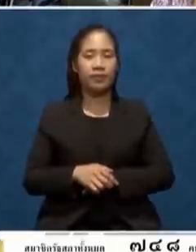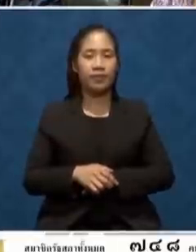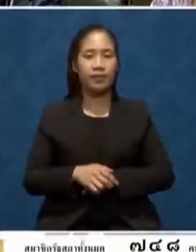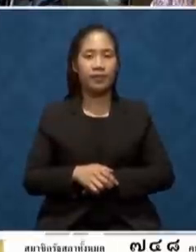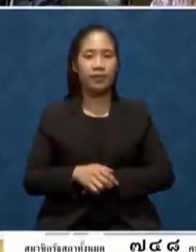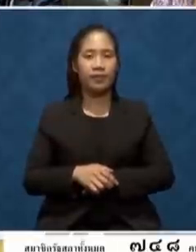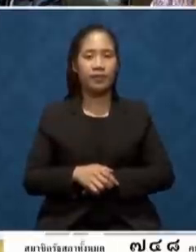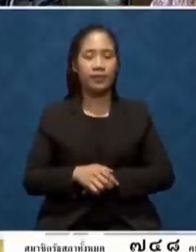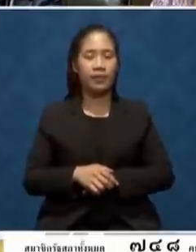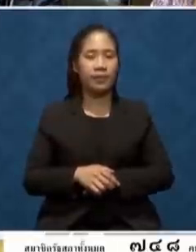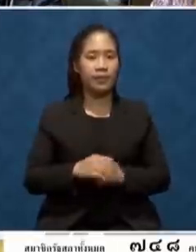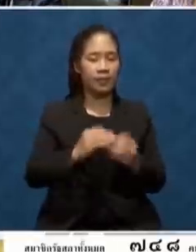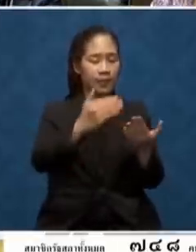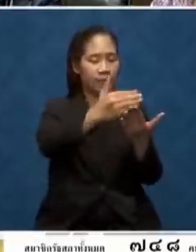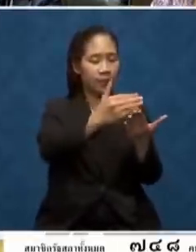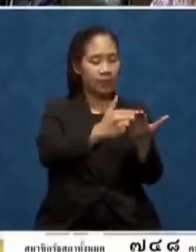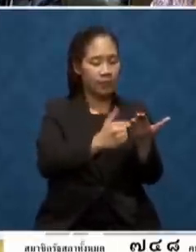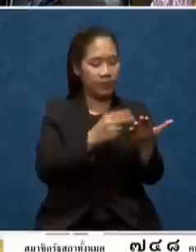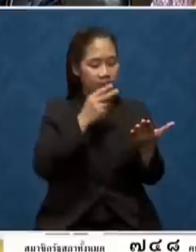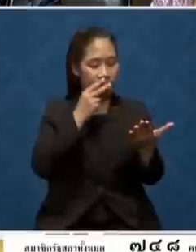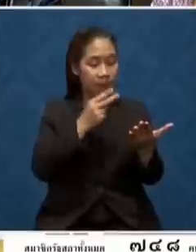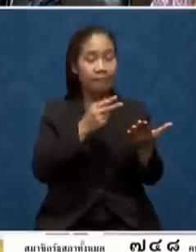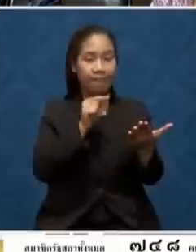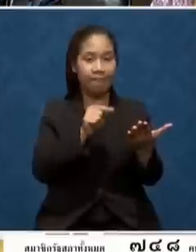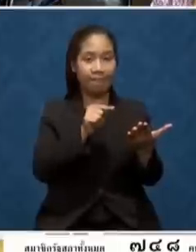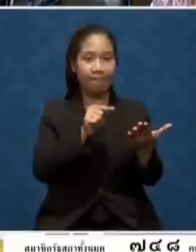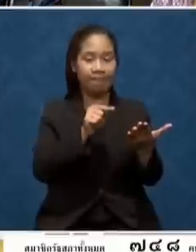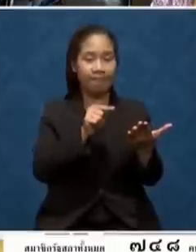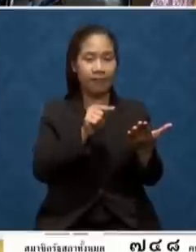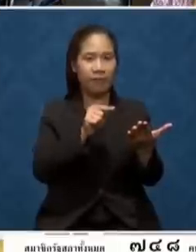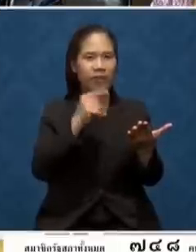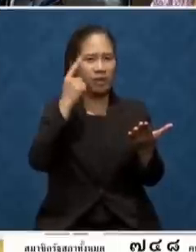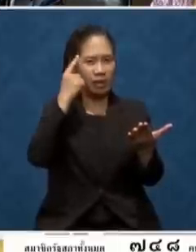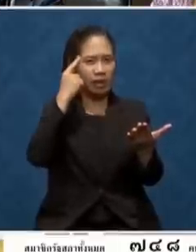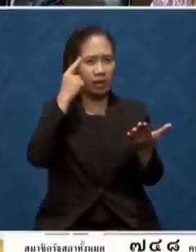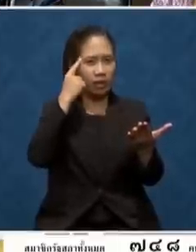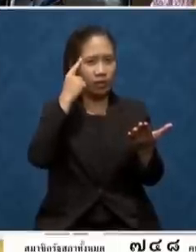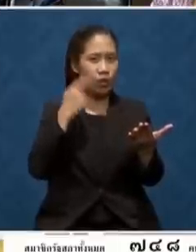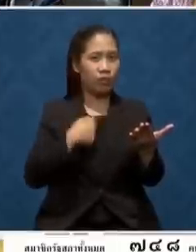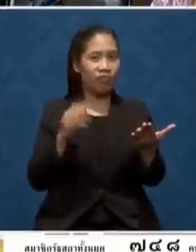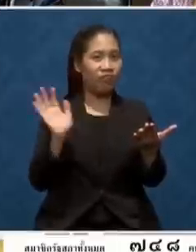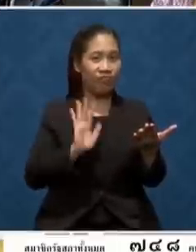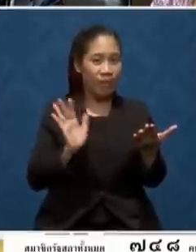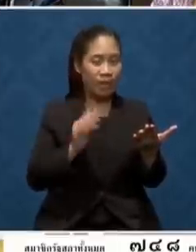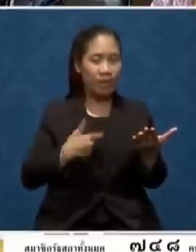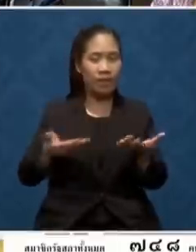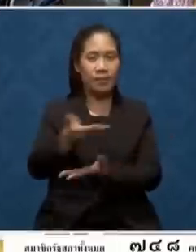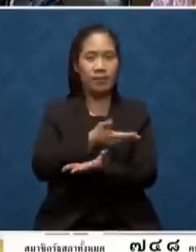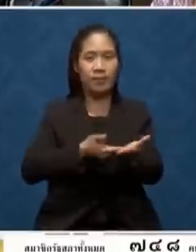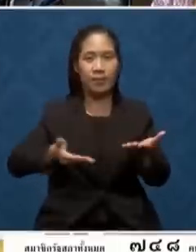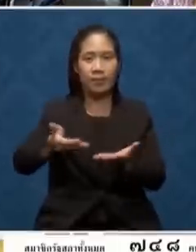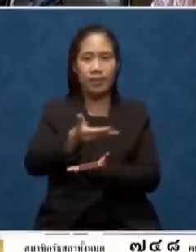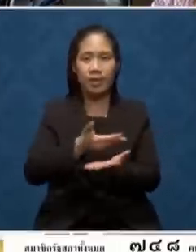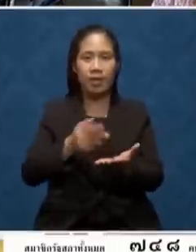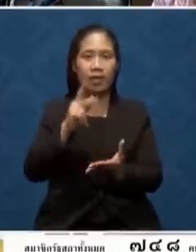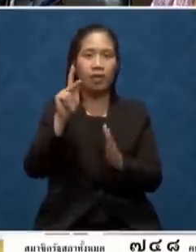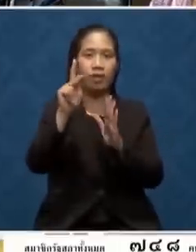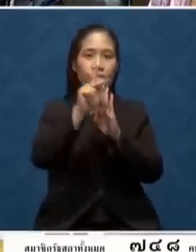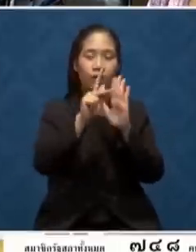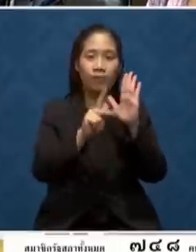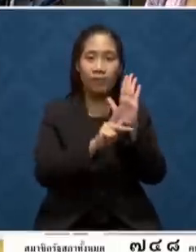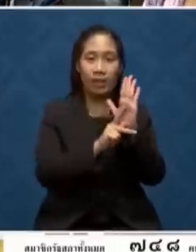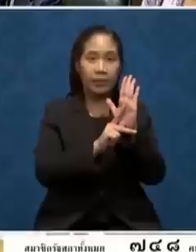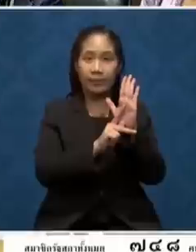การตีความที่เรากำลังทำอยู่นี้ไม่ใช่เป็นเพียงการพิจารณาข้อกฎ